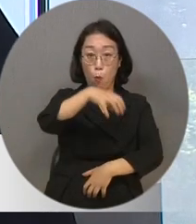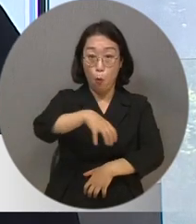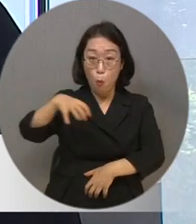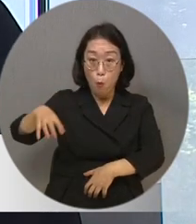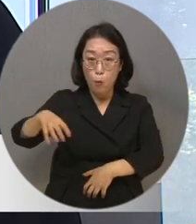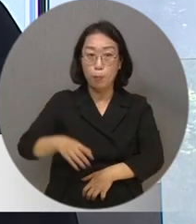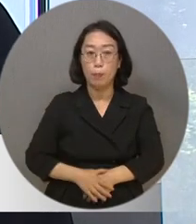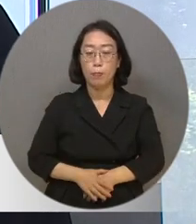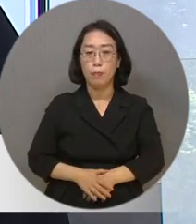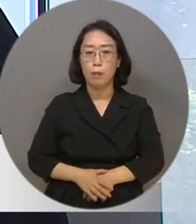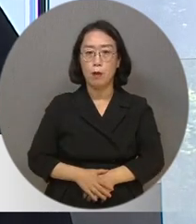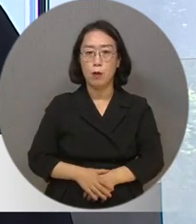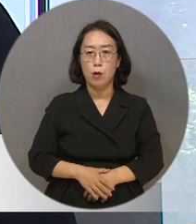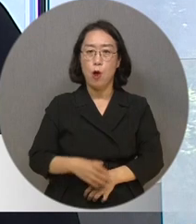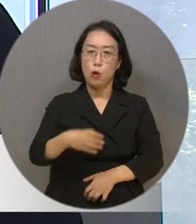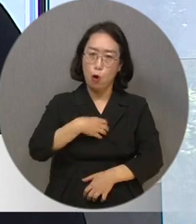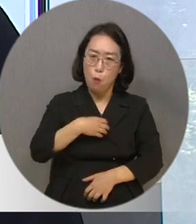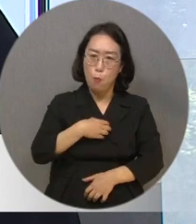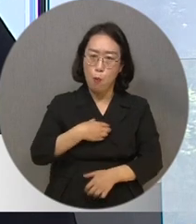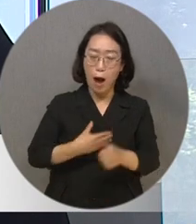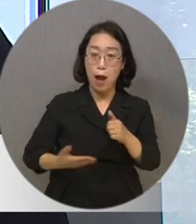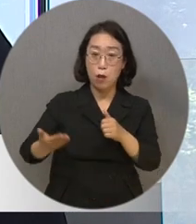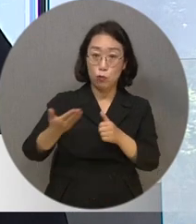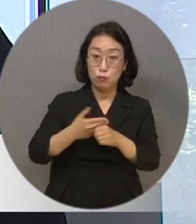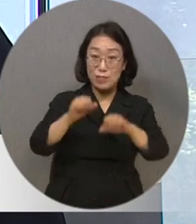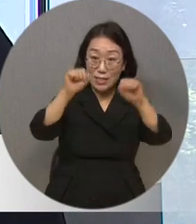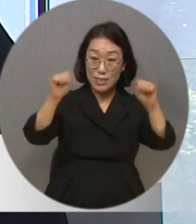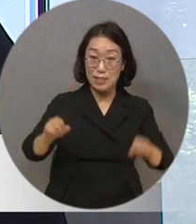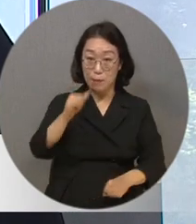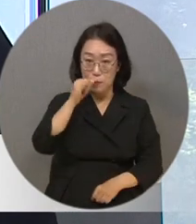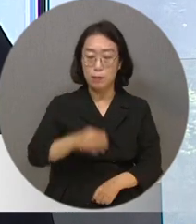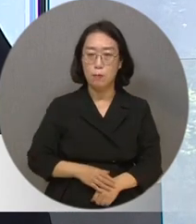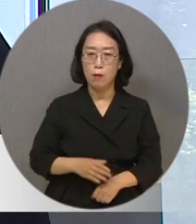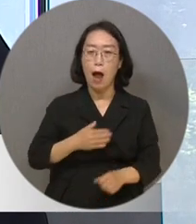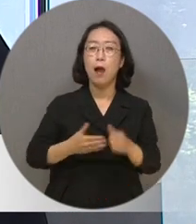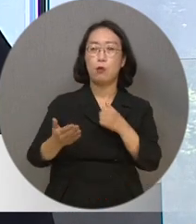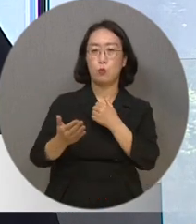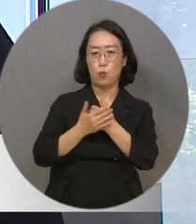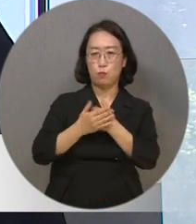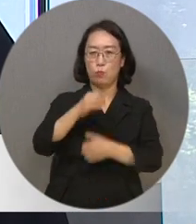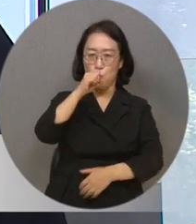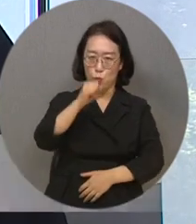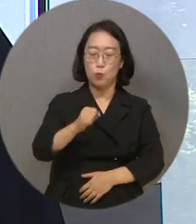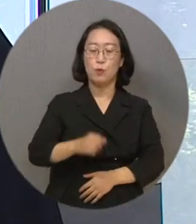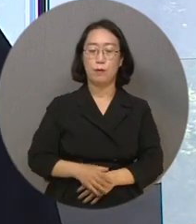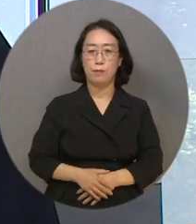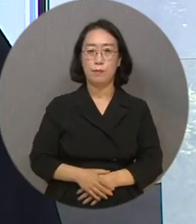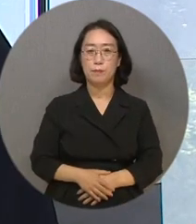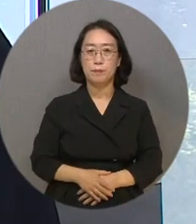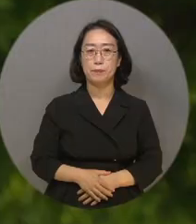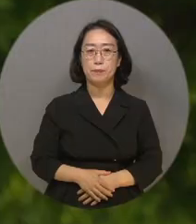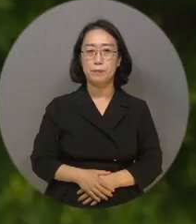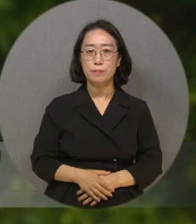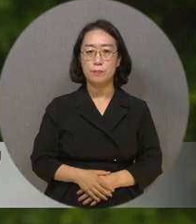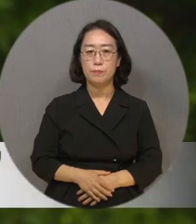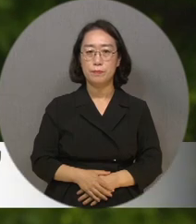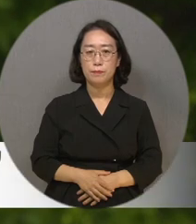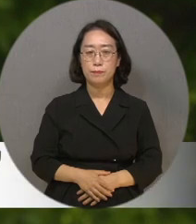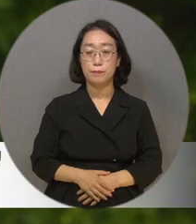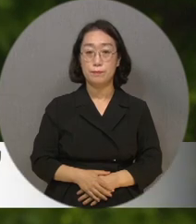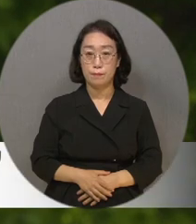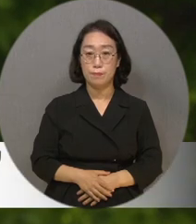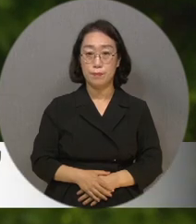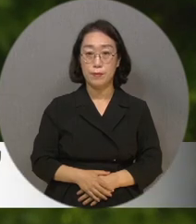지역에 이런 경보를 줄 수 있는 시스템이 있다면 그런 걸 좀 적극적으로 좀 안내해 주셨으면 좋겠습니다.